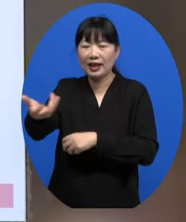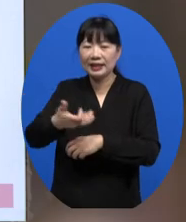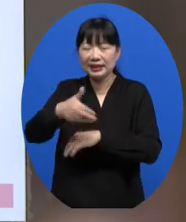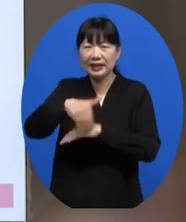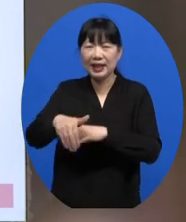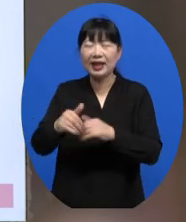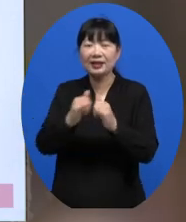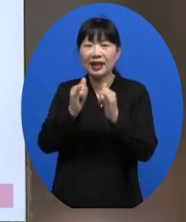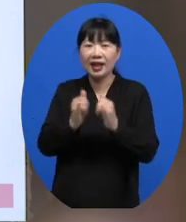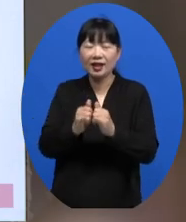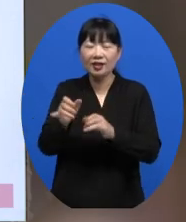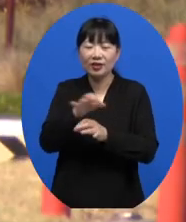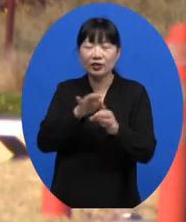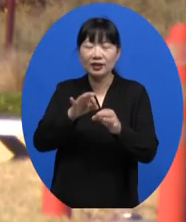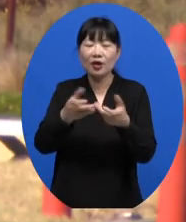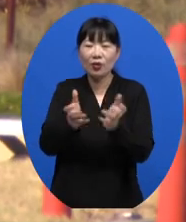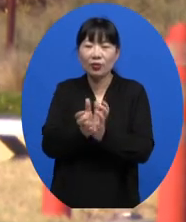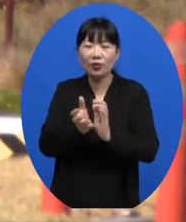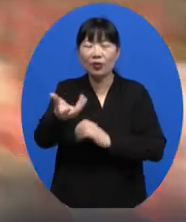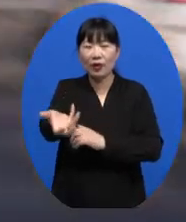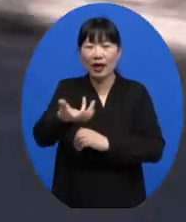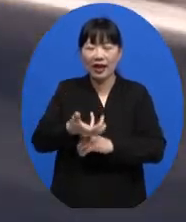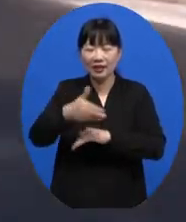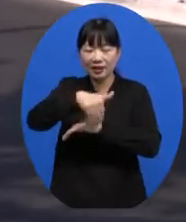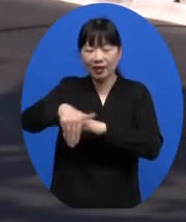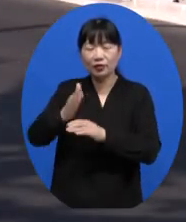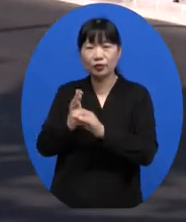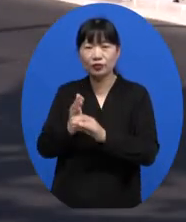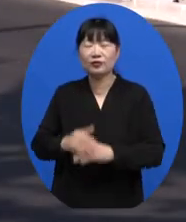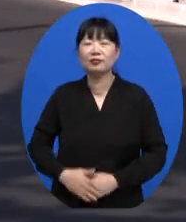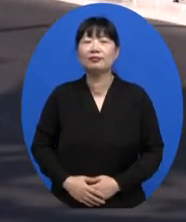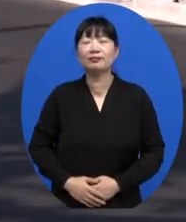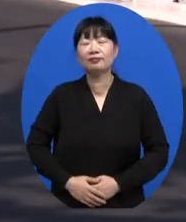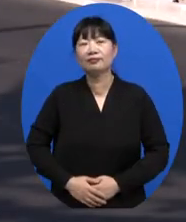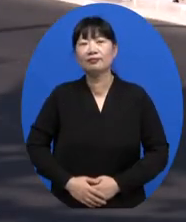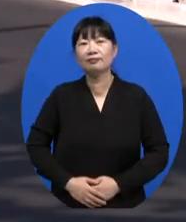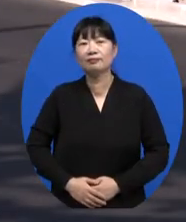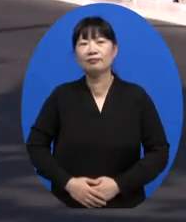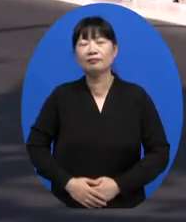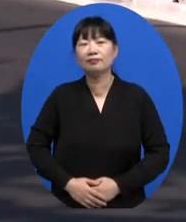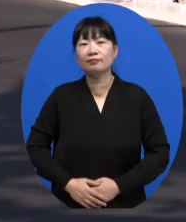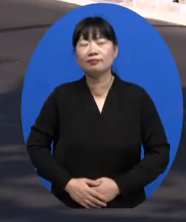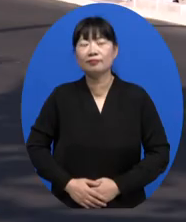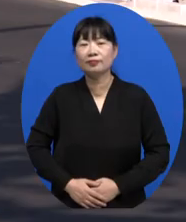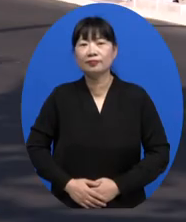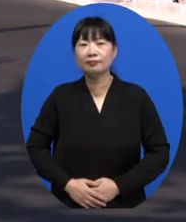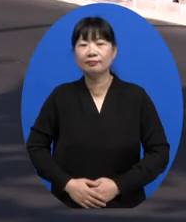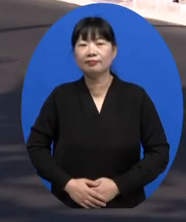경제원도 설립이 완료되면 입주할 계획입니다. 경기지TV 이슬비입니다.